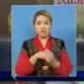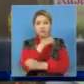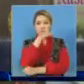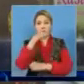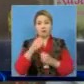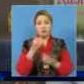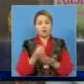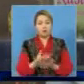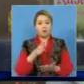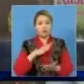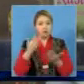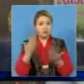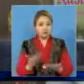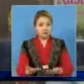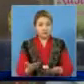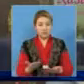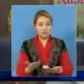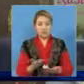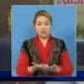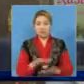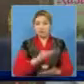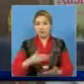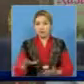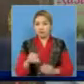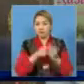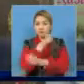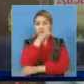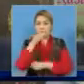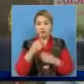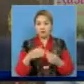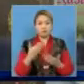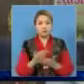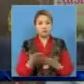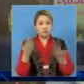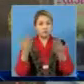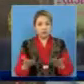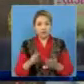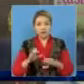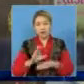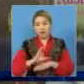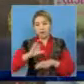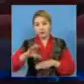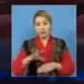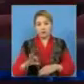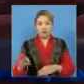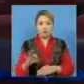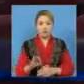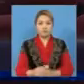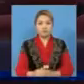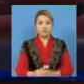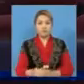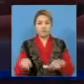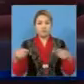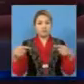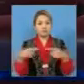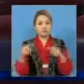бойынша өшіріп келсе, онда біз барлық материалдардың бәрін сол қазіргі аудитқа жібереміз. Бізде облыста. Бұдан соң дәл